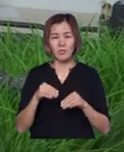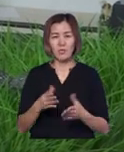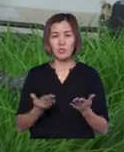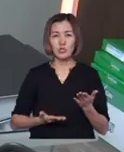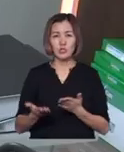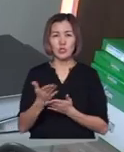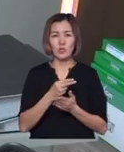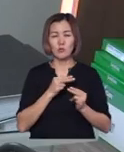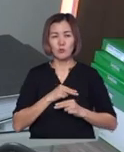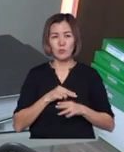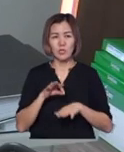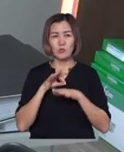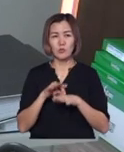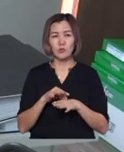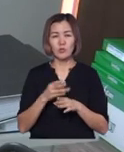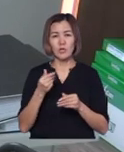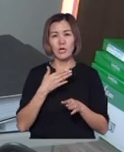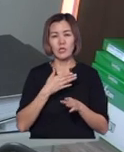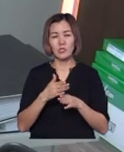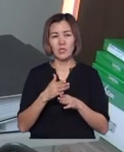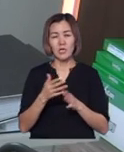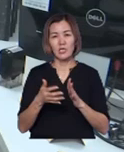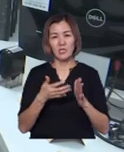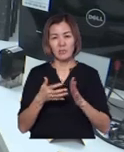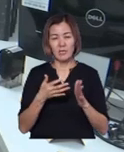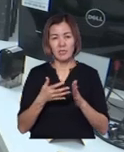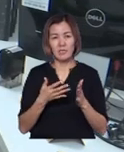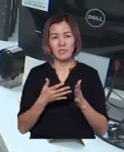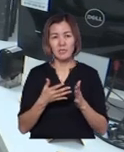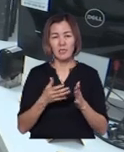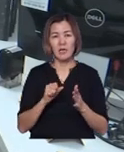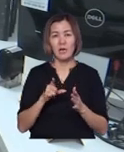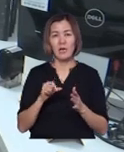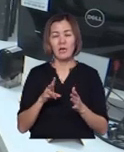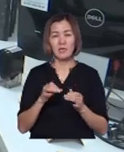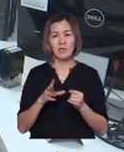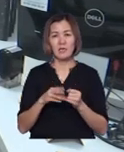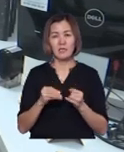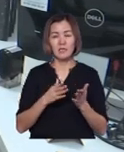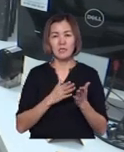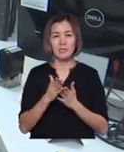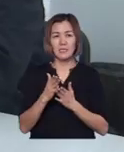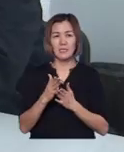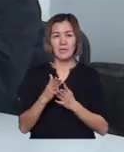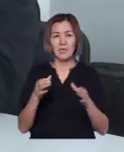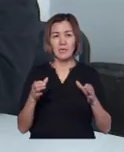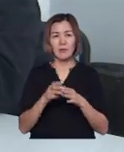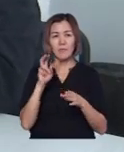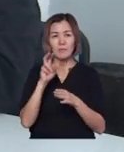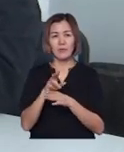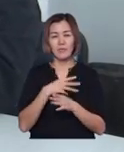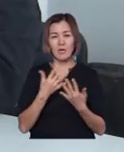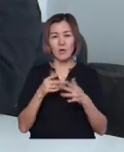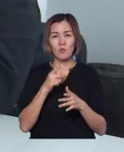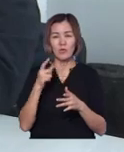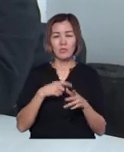жинау жұмыстарын жүргізу үшін қаржысы мардымсыз болғандықтан ол аграрлық несие корпорациясына жүгінген екен. Ауыл шаруашылығы